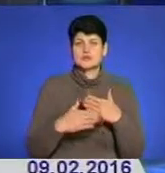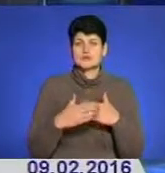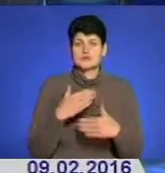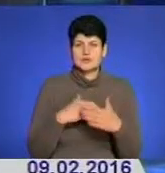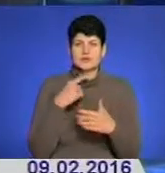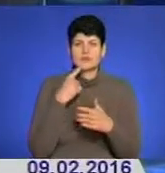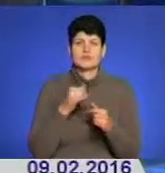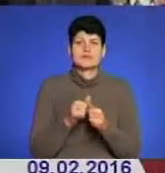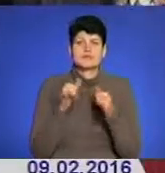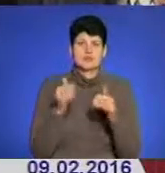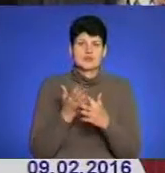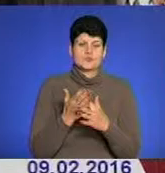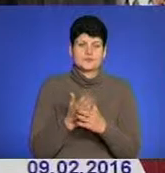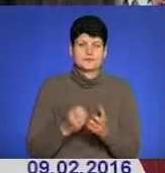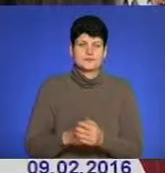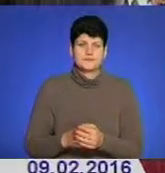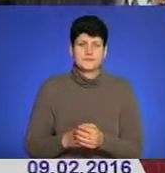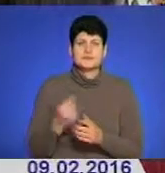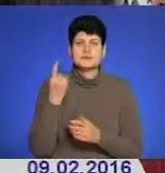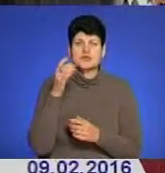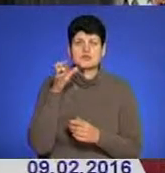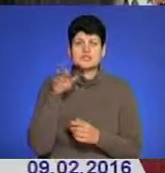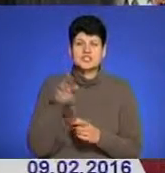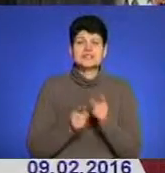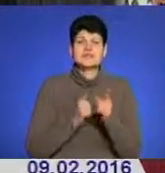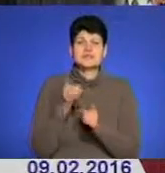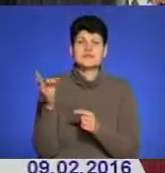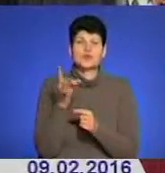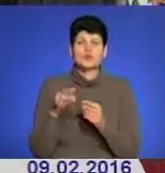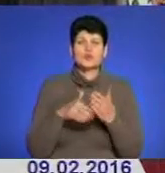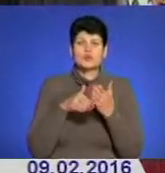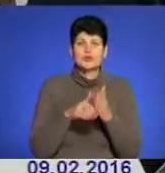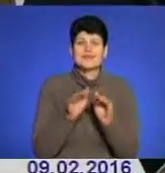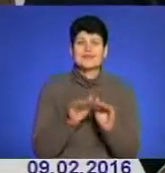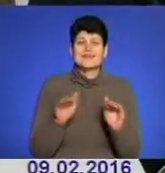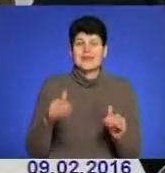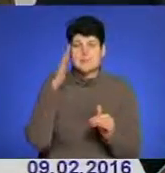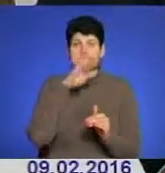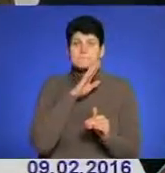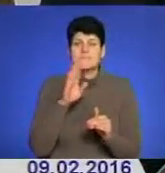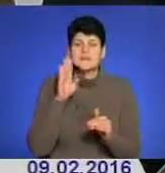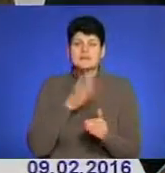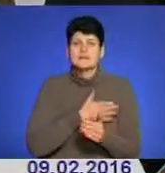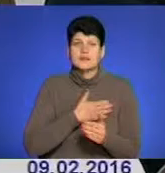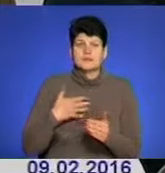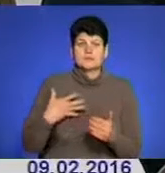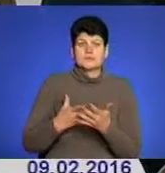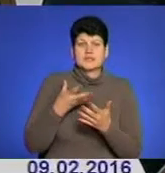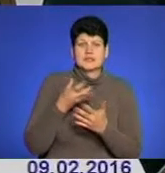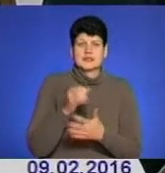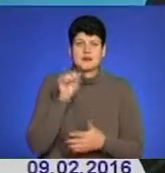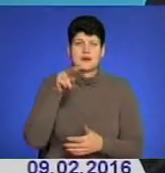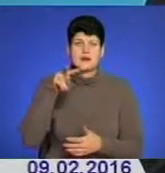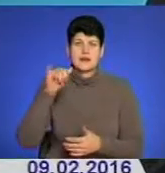Ірина Терлюк. З 1 січня змінився розмір допомоги на дітей, батьки яких ухиляються від сплати аліментів.